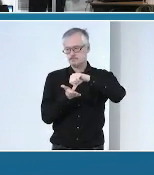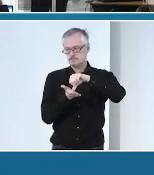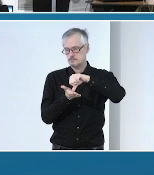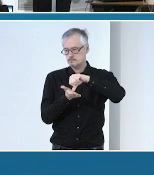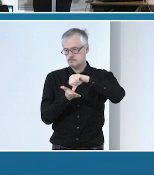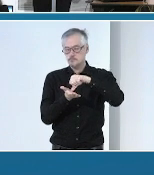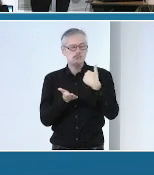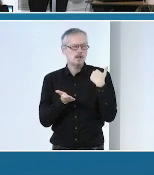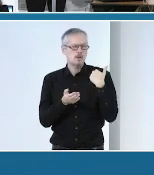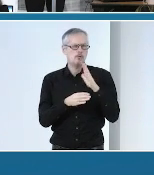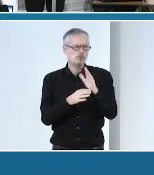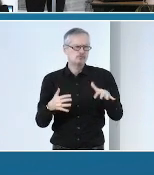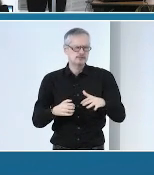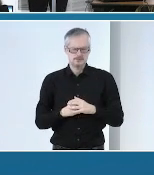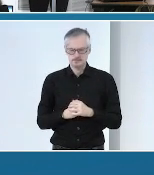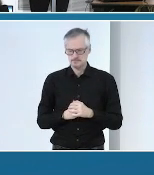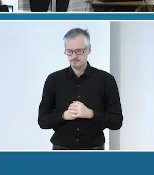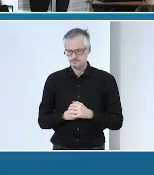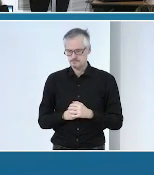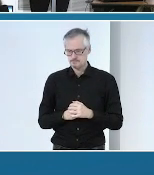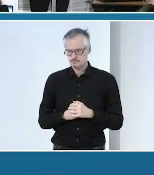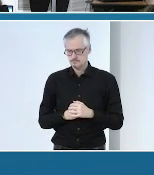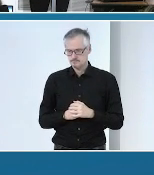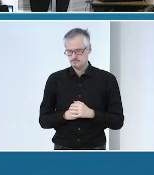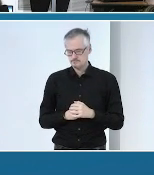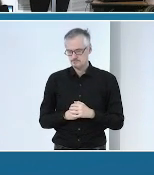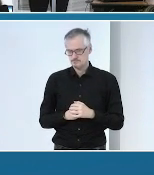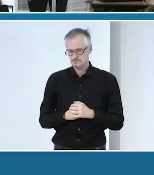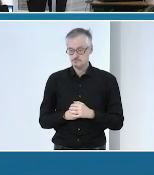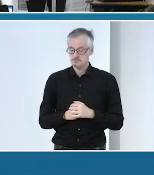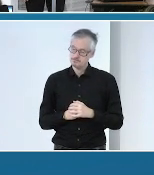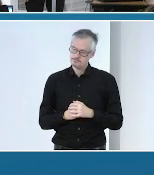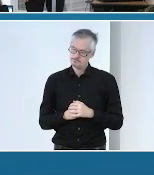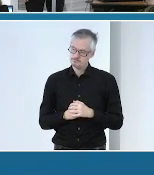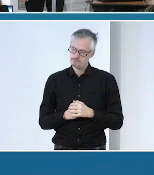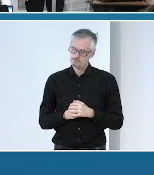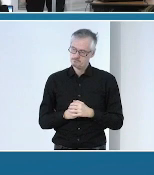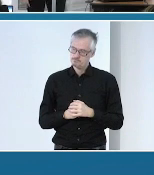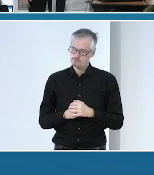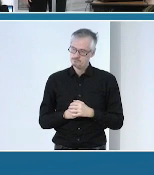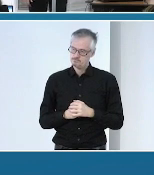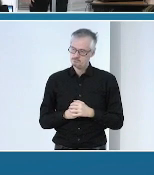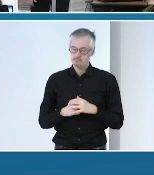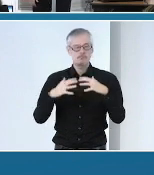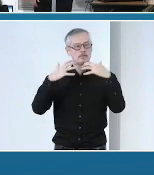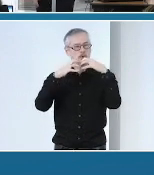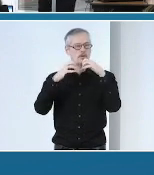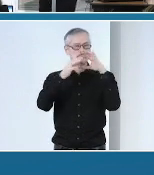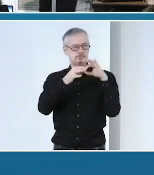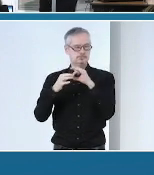comme on a vu tout à l'heure, c'est la région centrale du cortex